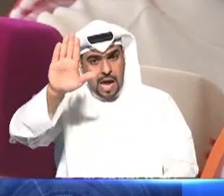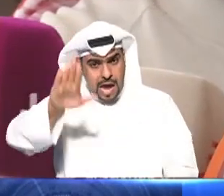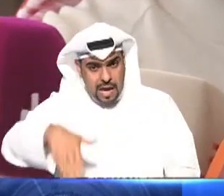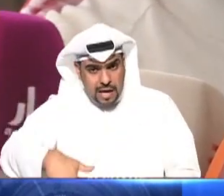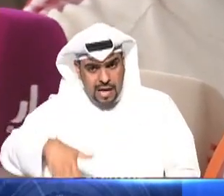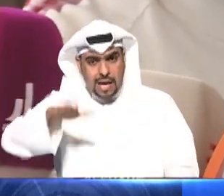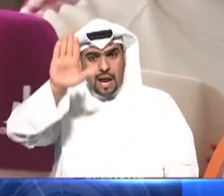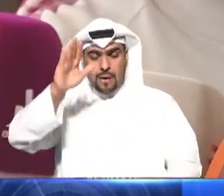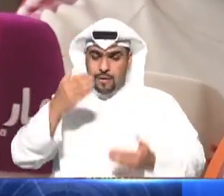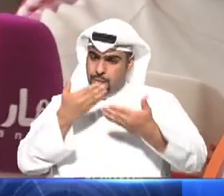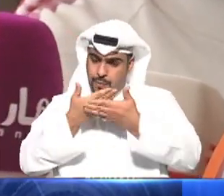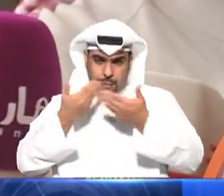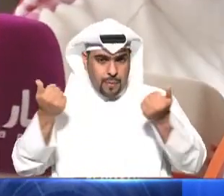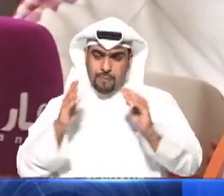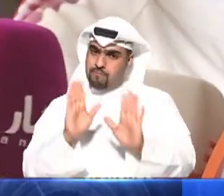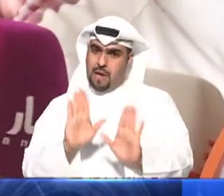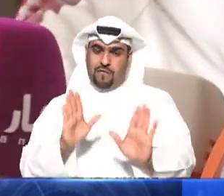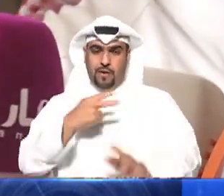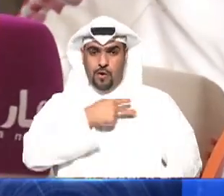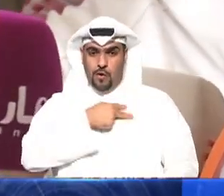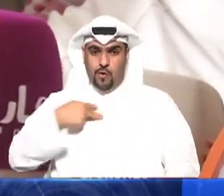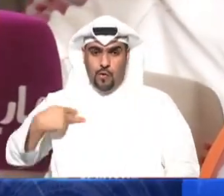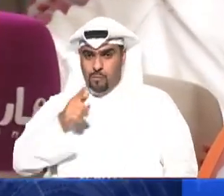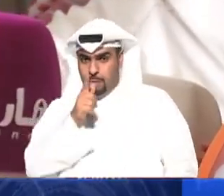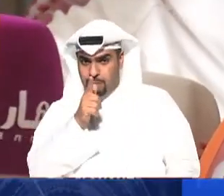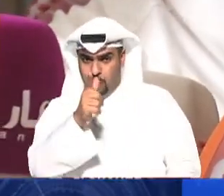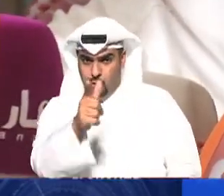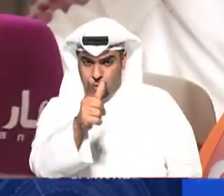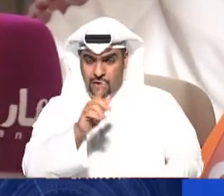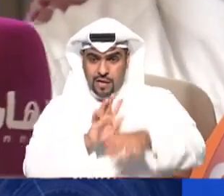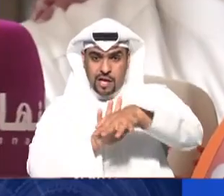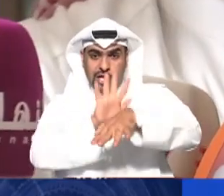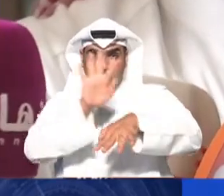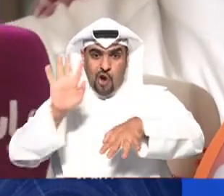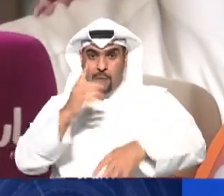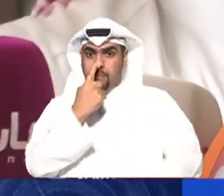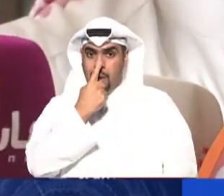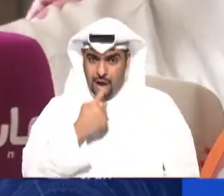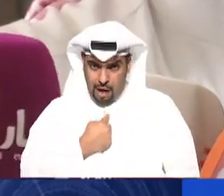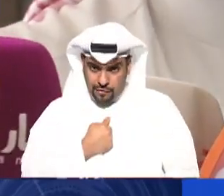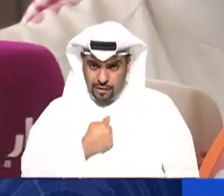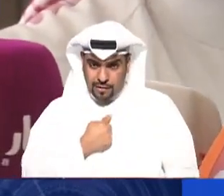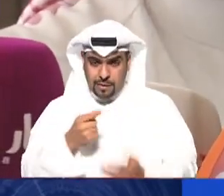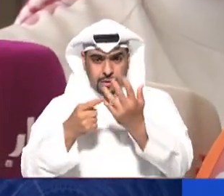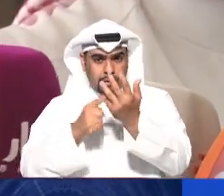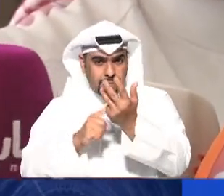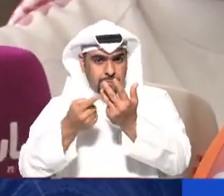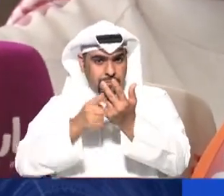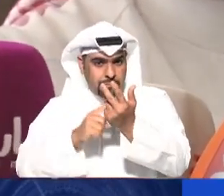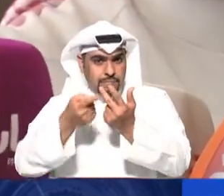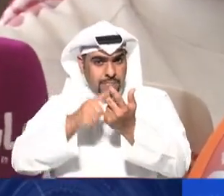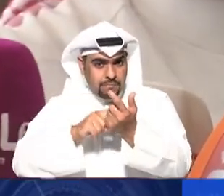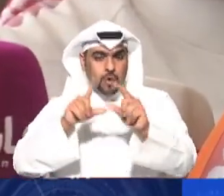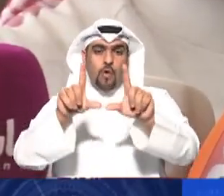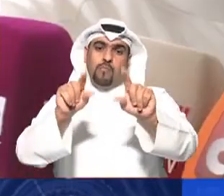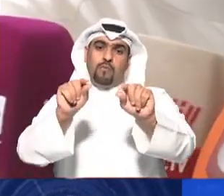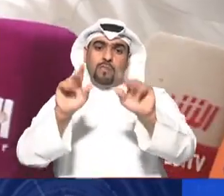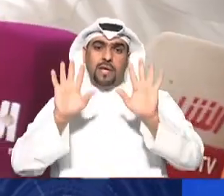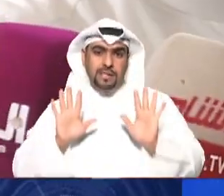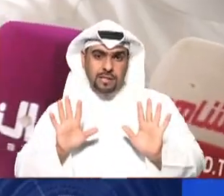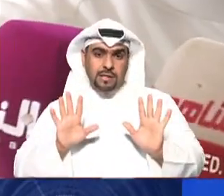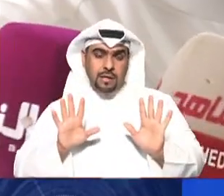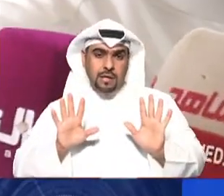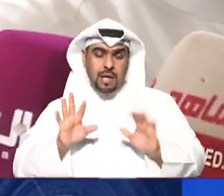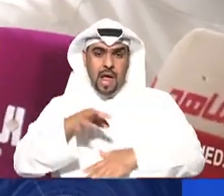زاد تعاون المواطنين والمقيمين مع الإجراءات قلت فرصة استخدام هذا الإجراء الاحترازي.